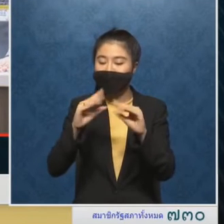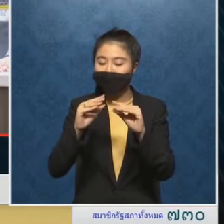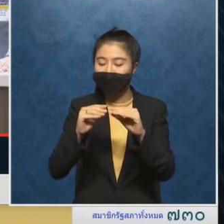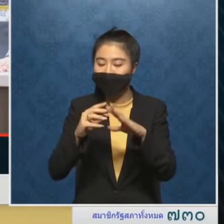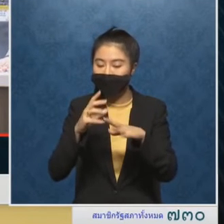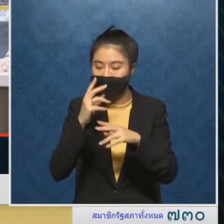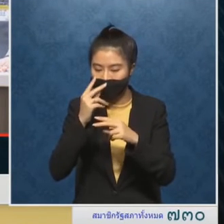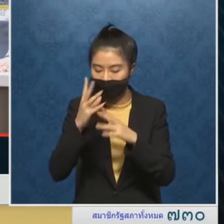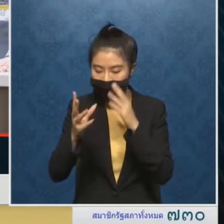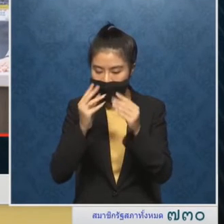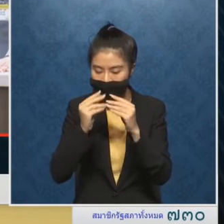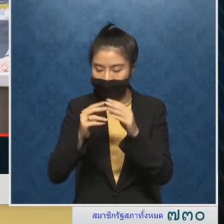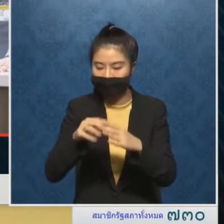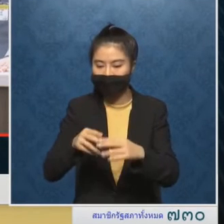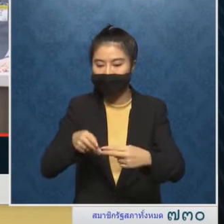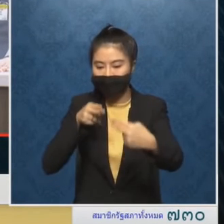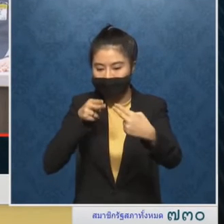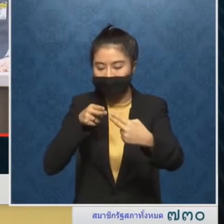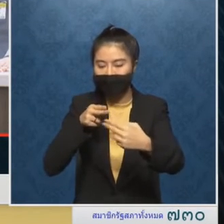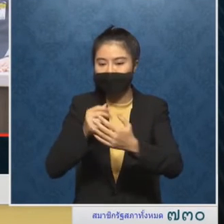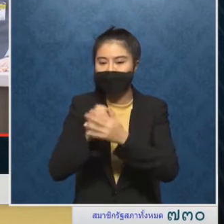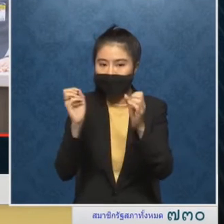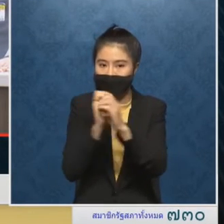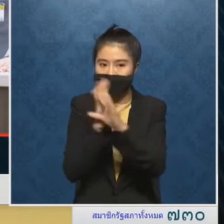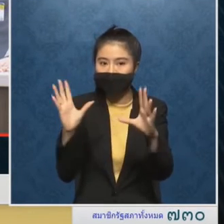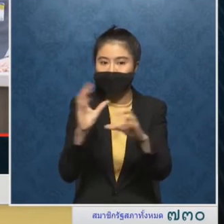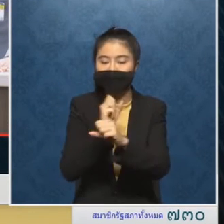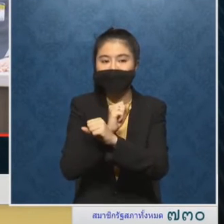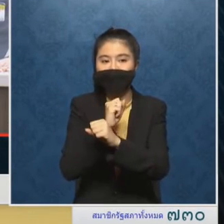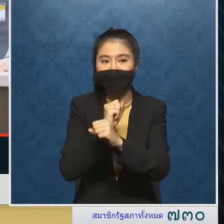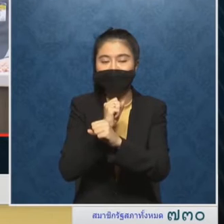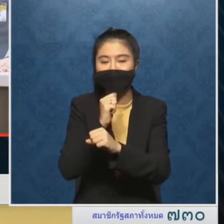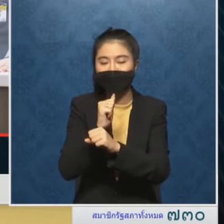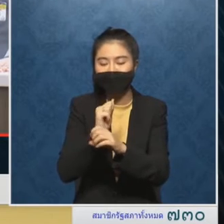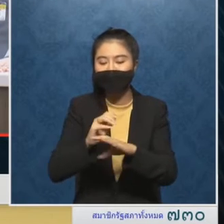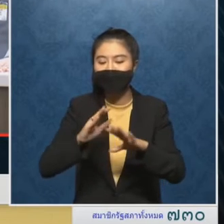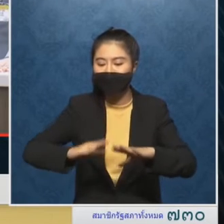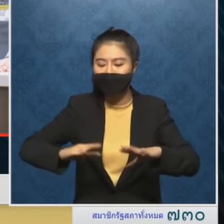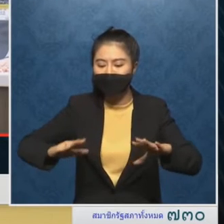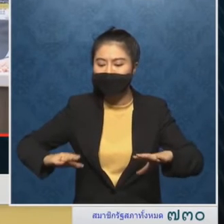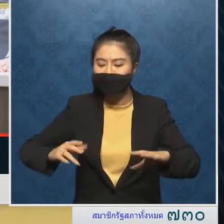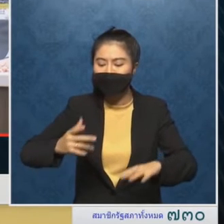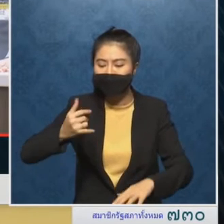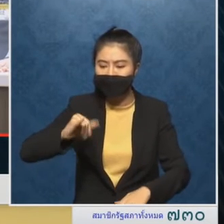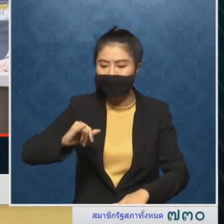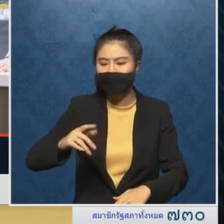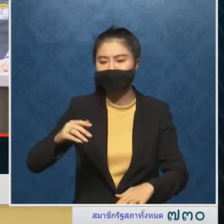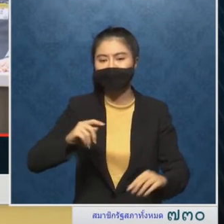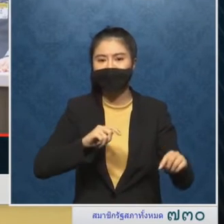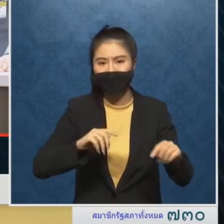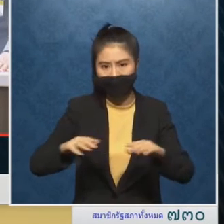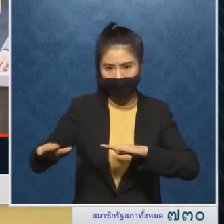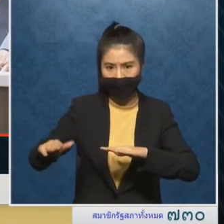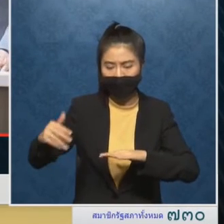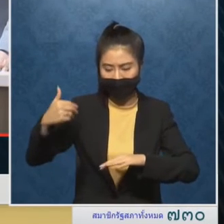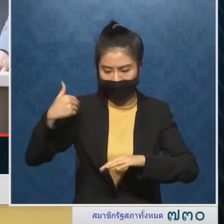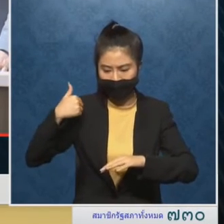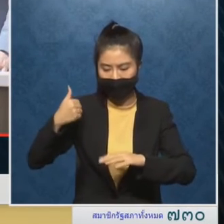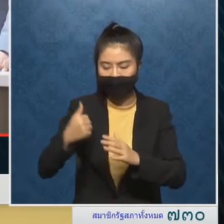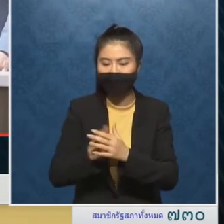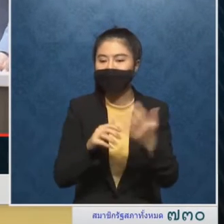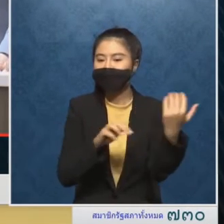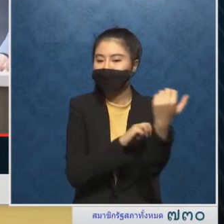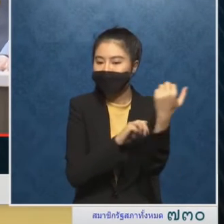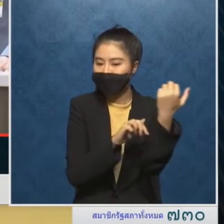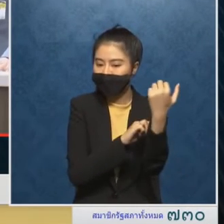ในช่วงลดาwwww neopเราจะเหนวาทั้งเด็กที่มีความพ้อมทุกอย่างยังมเด็กทมความพอมทุกอย่ทำคมพิว